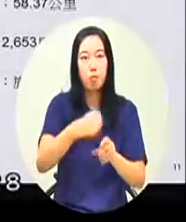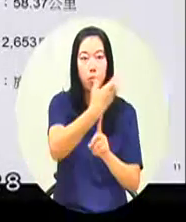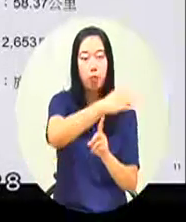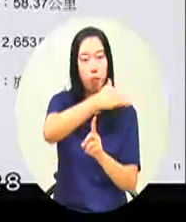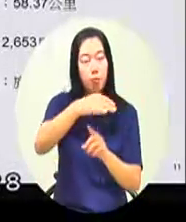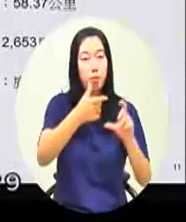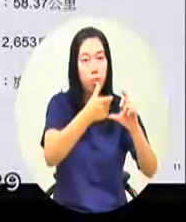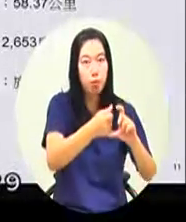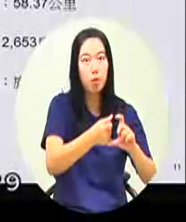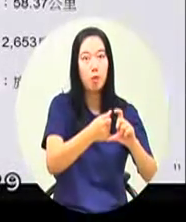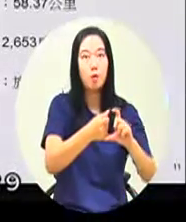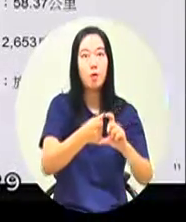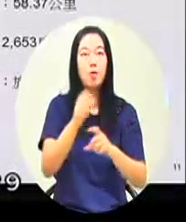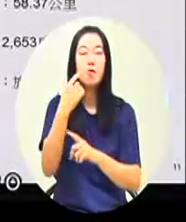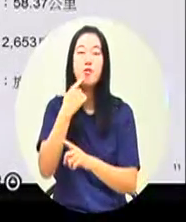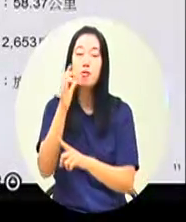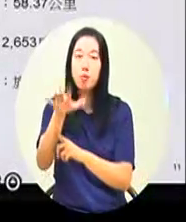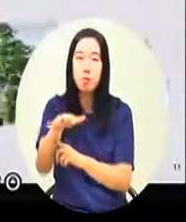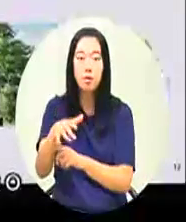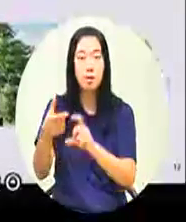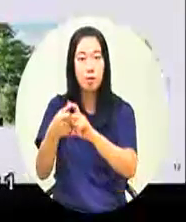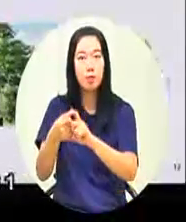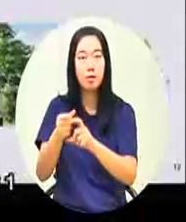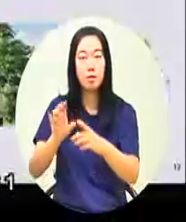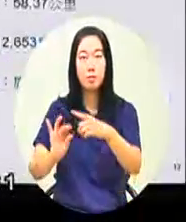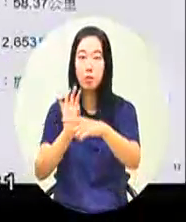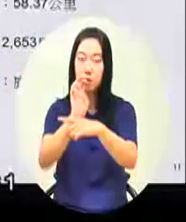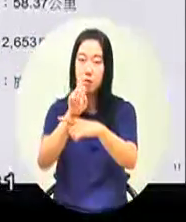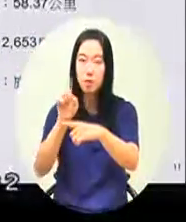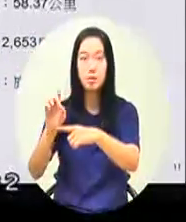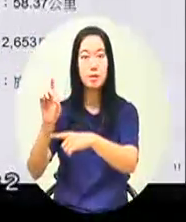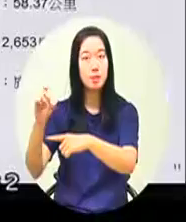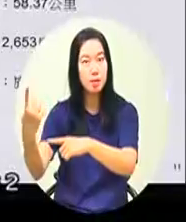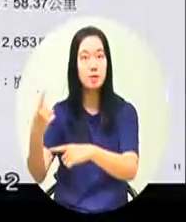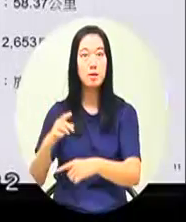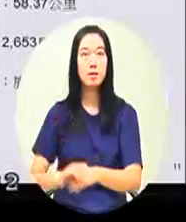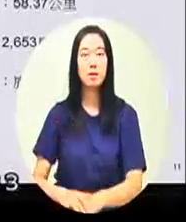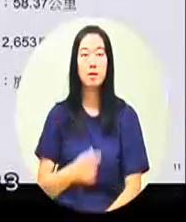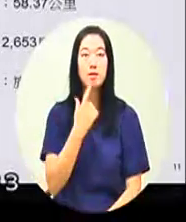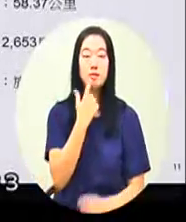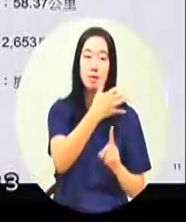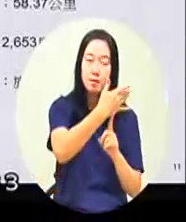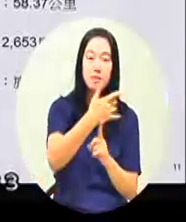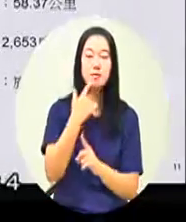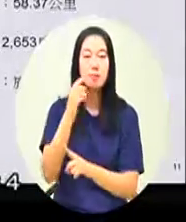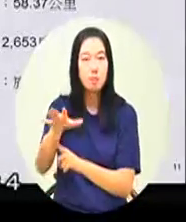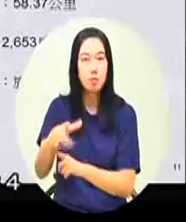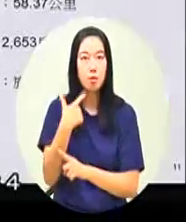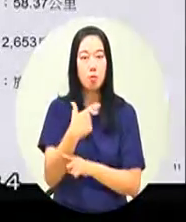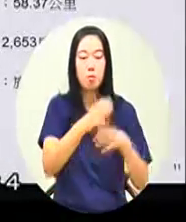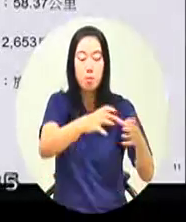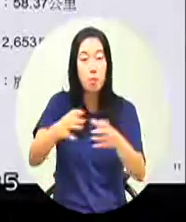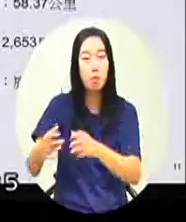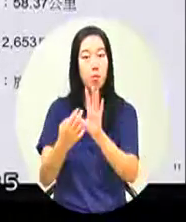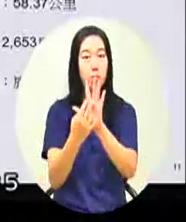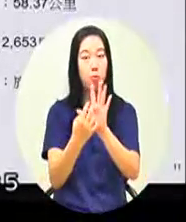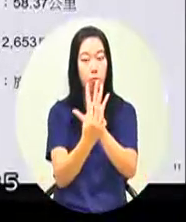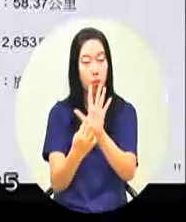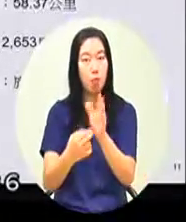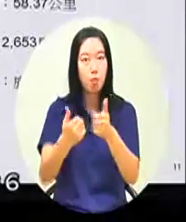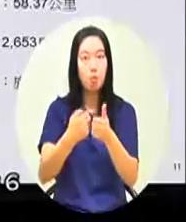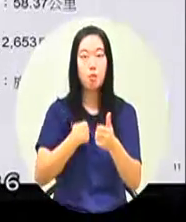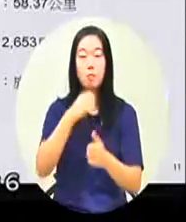14.84%，美浓区是4.11%。那我们也持续在旗山跟美浓地区办理相关的说明会，那我们希望民